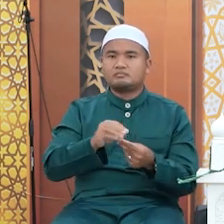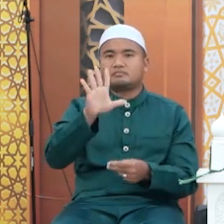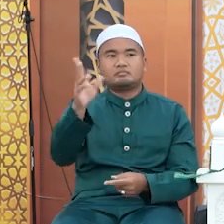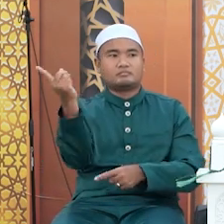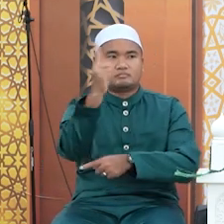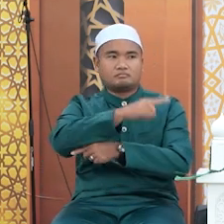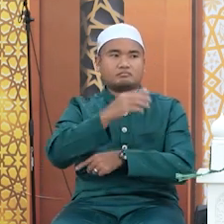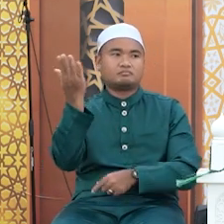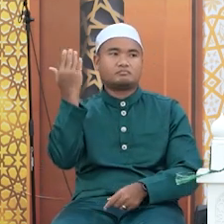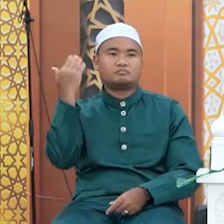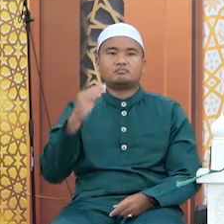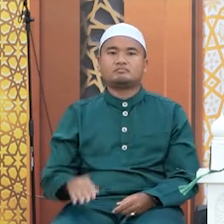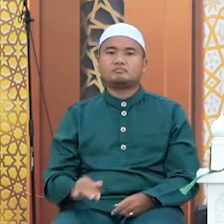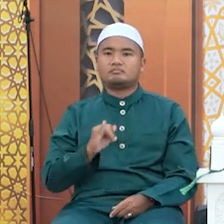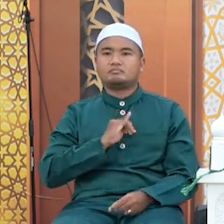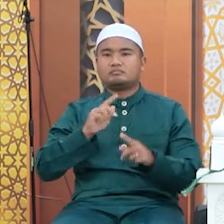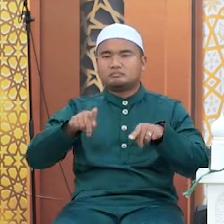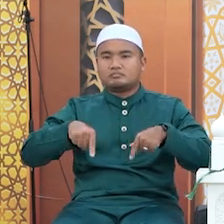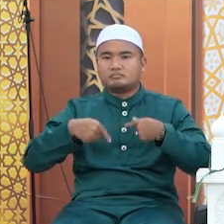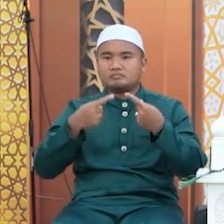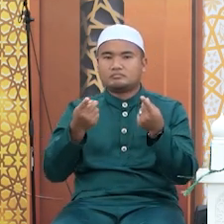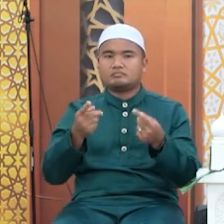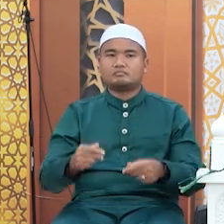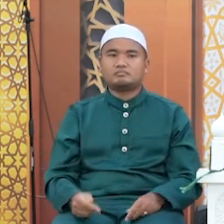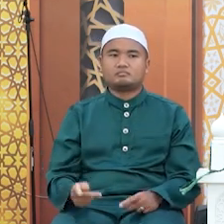saya pergi ke bumi Kemboja.